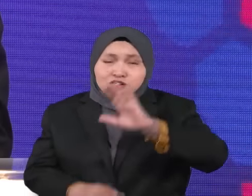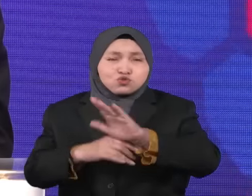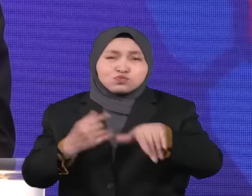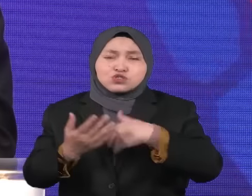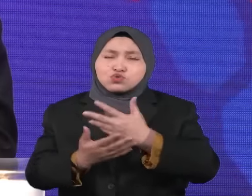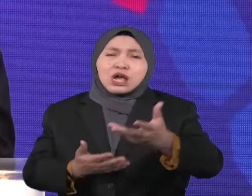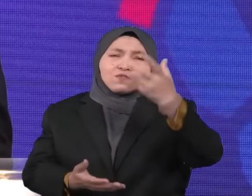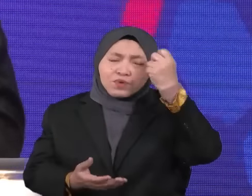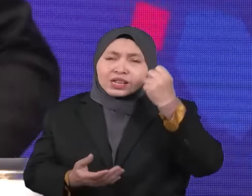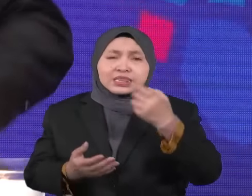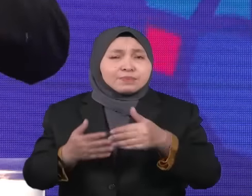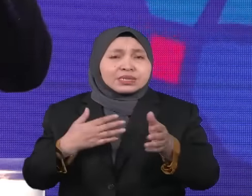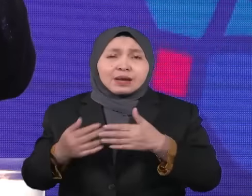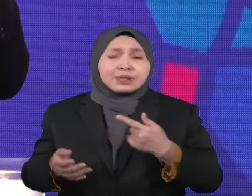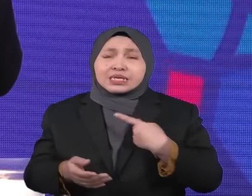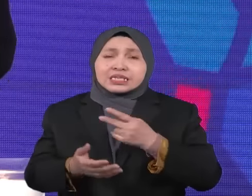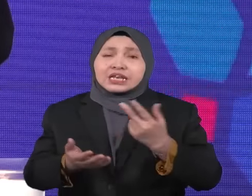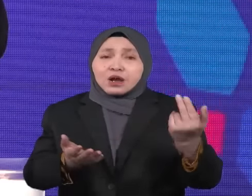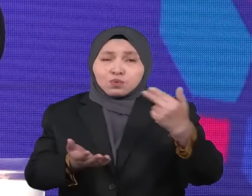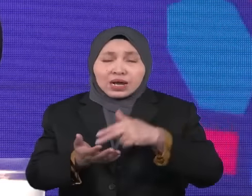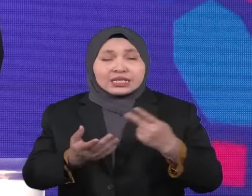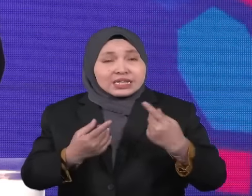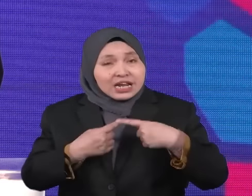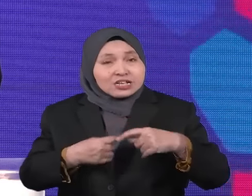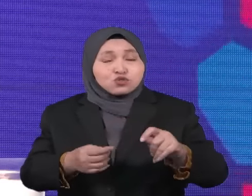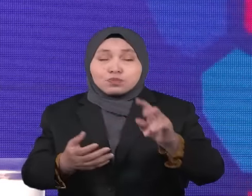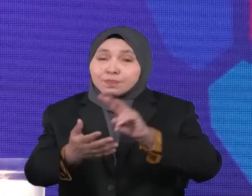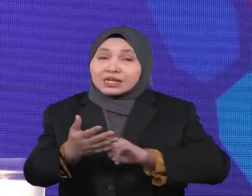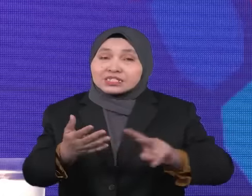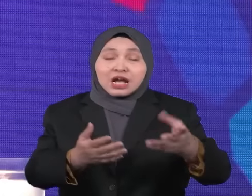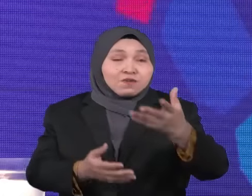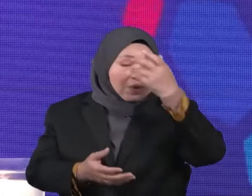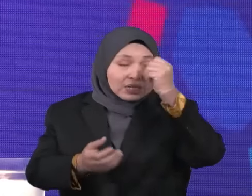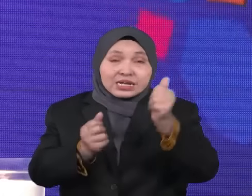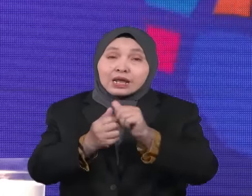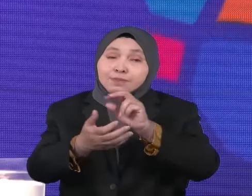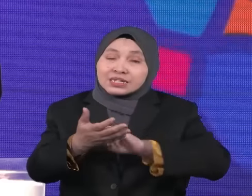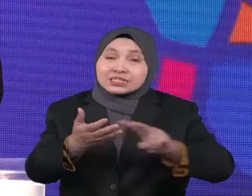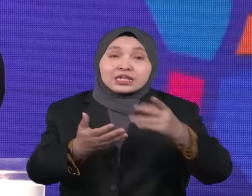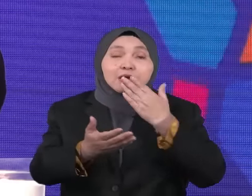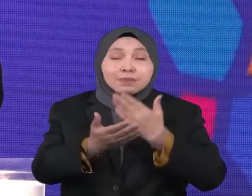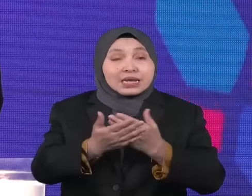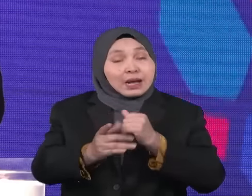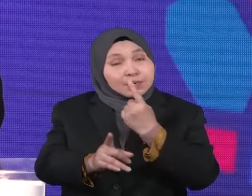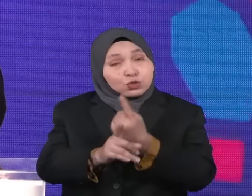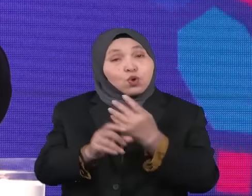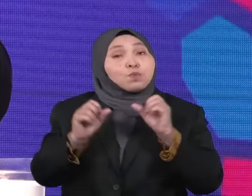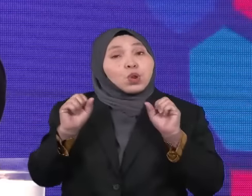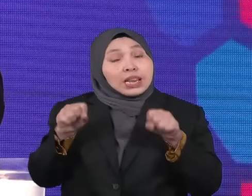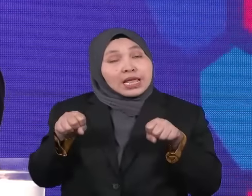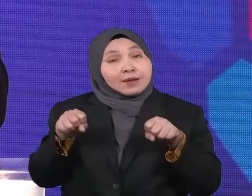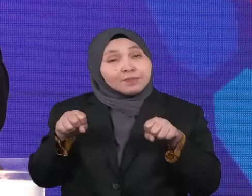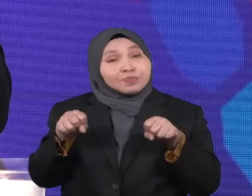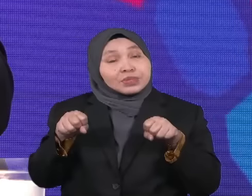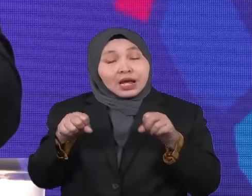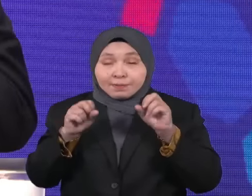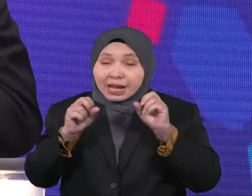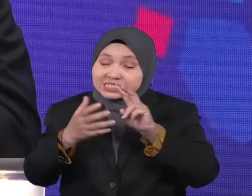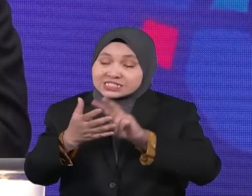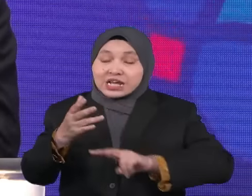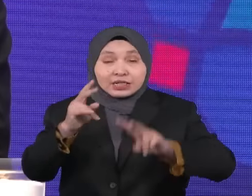ayat ni, tapi tak apa. Kita nak ulang dan kita nak cuba baca ataupun hafal dengan bacaan yang baik, yang betul, insyaAllah. Boleh? Saya baca, perhatikan